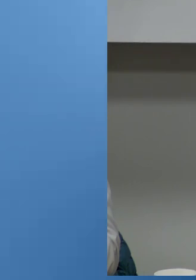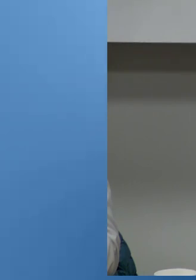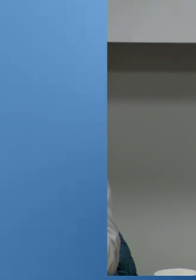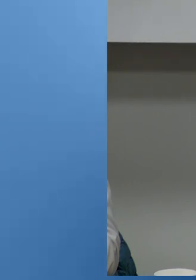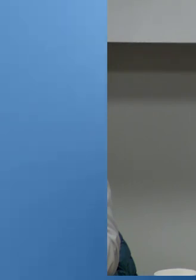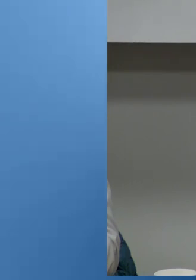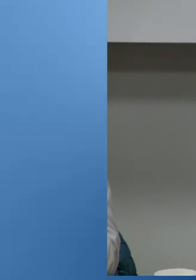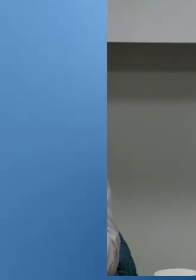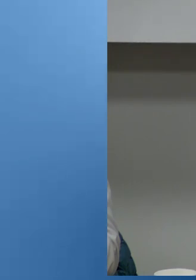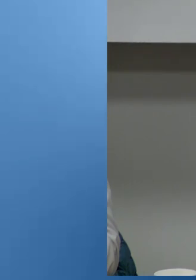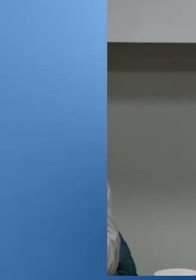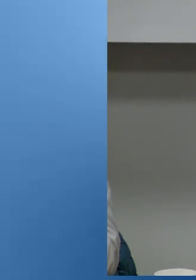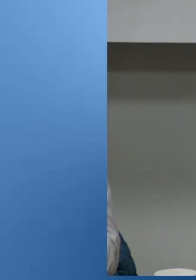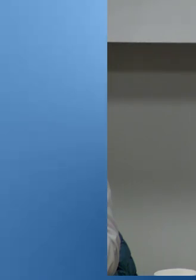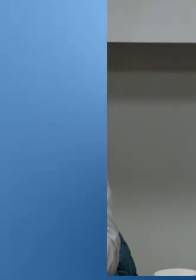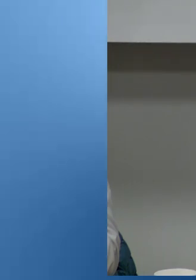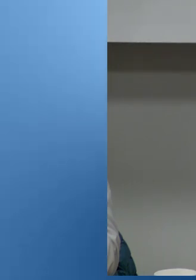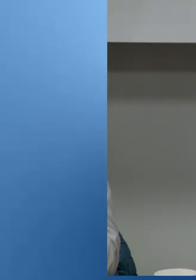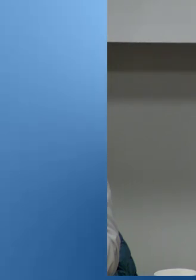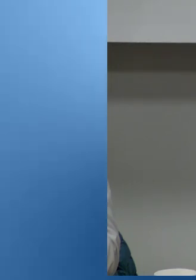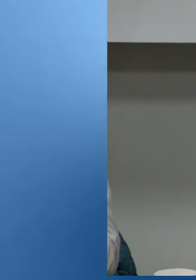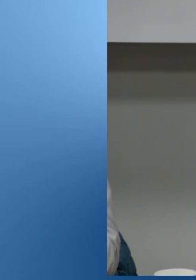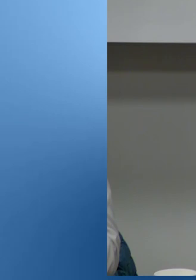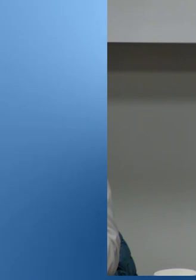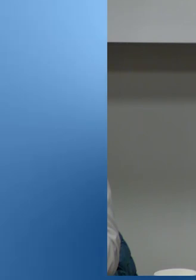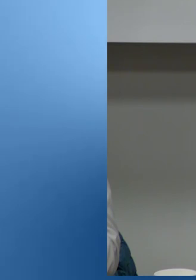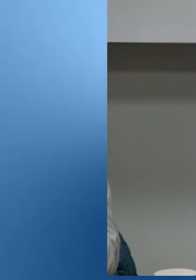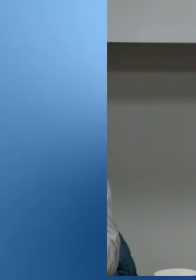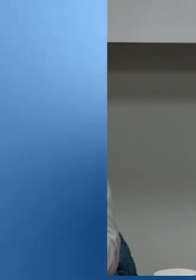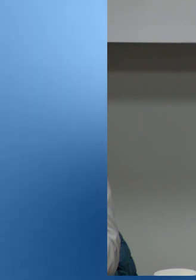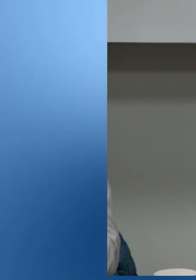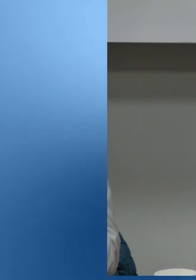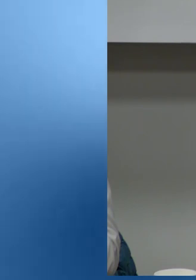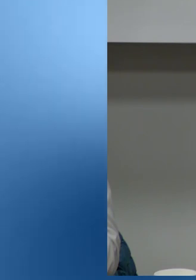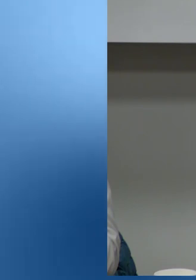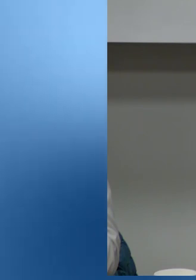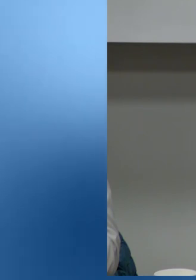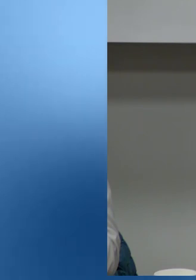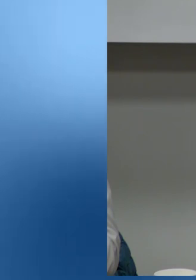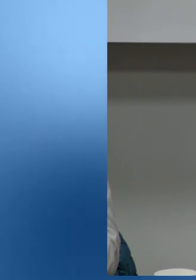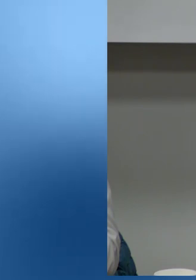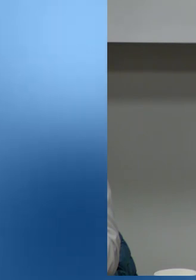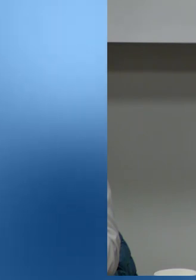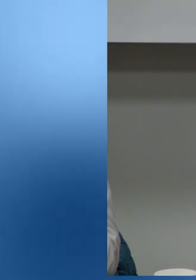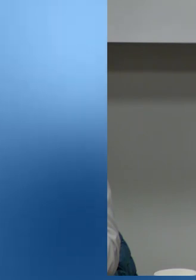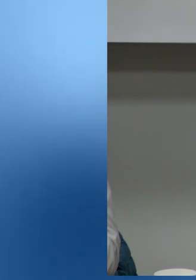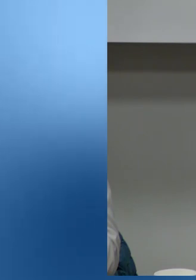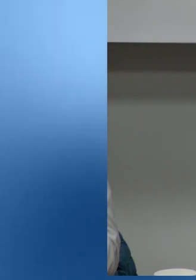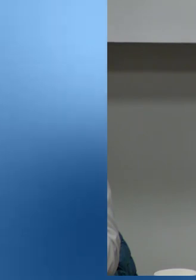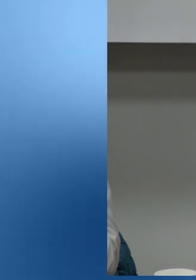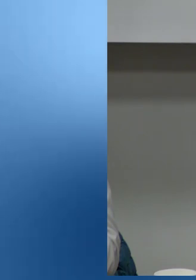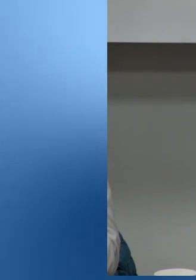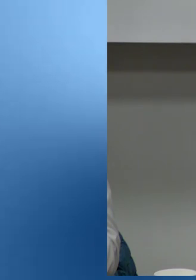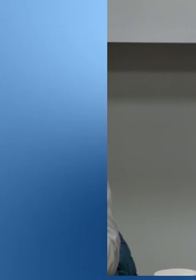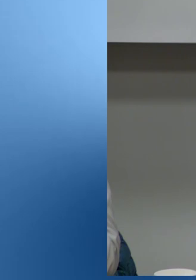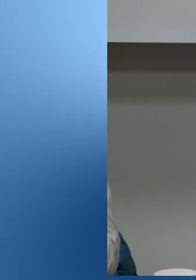ne pouvez pas intervenir dans ce conseil monsieur monsieur vous ne pouvez pas intervenir dans ce conseil donc je vous demande